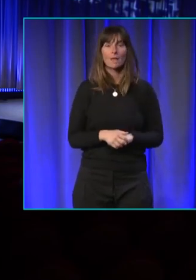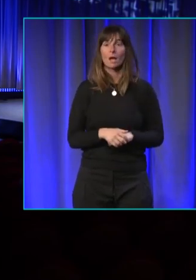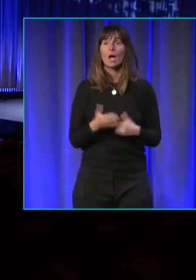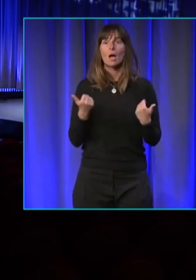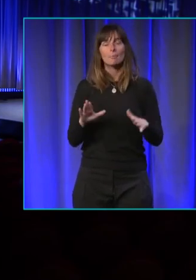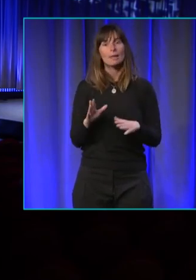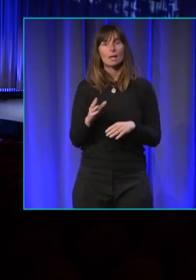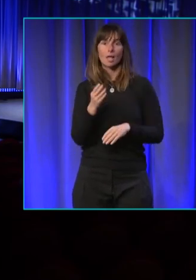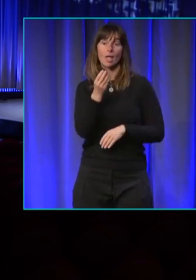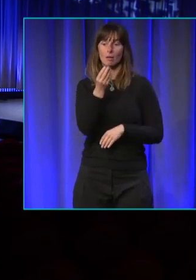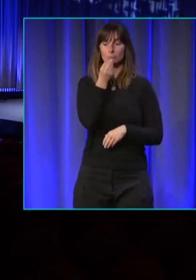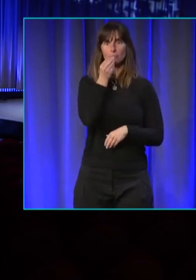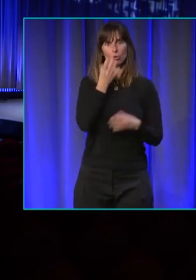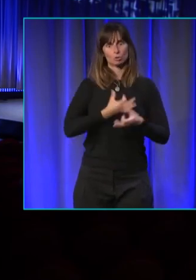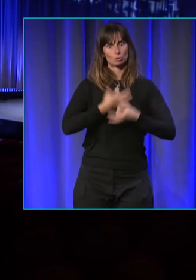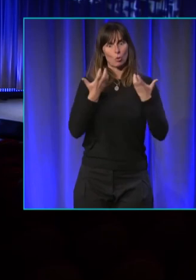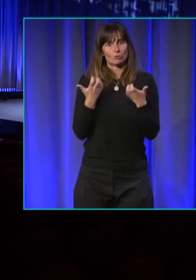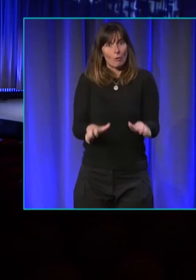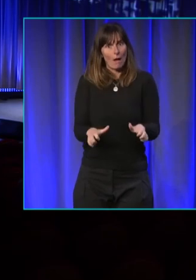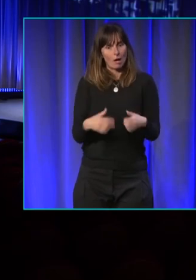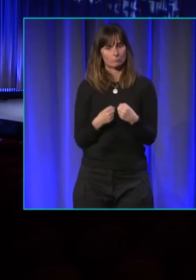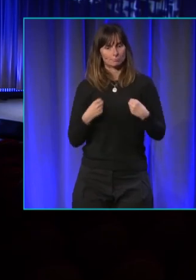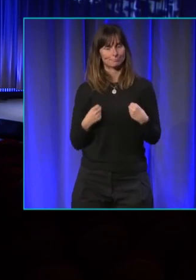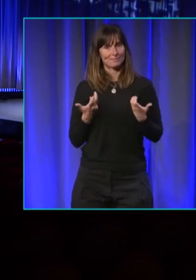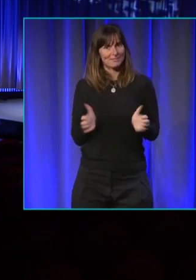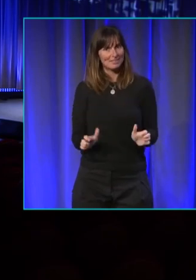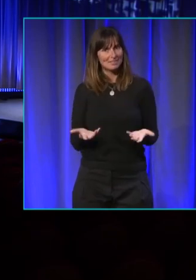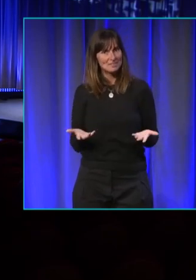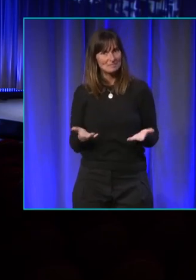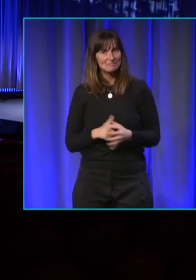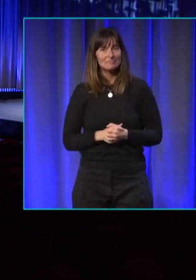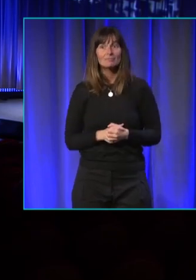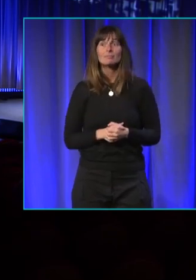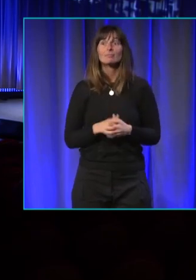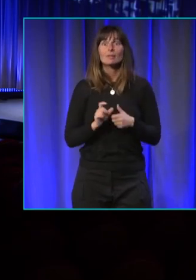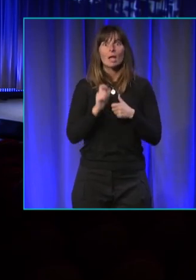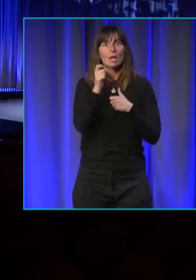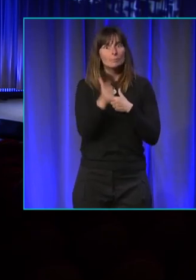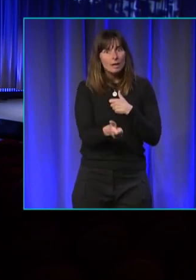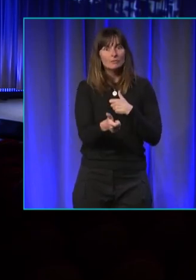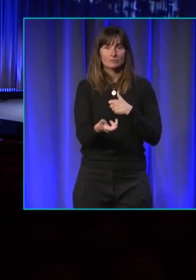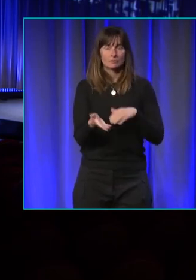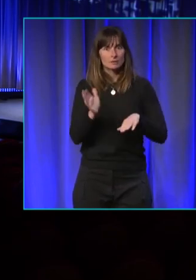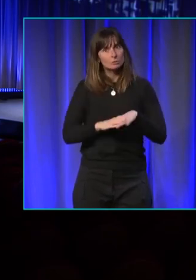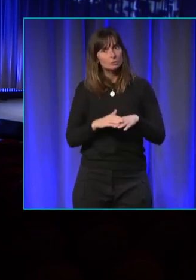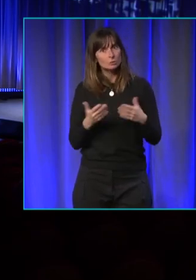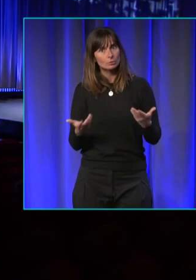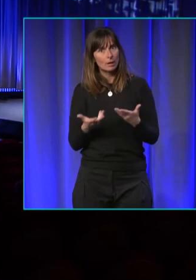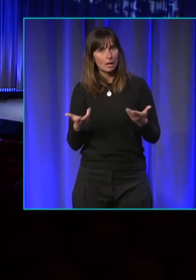pas... Voilà. Et effectivement, je peux avoir des sacrés coups de fatigue. Donc, est-ce